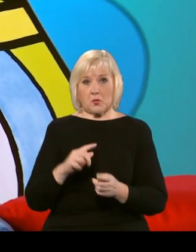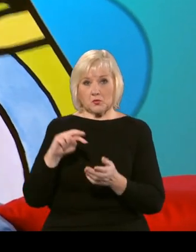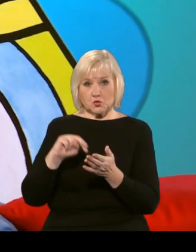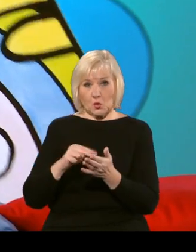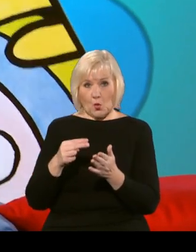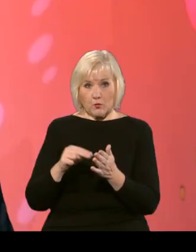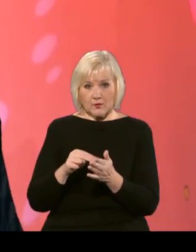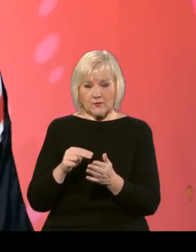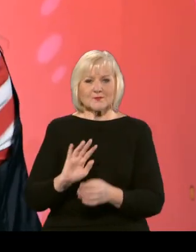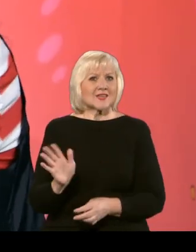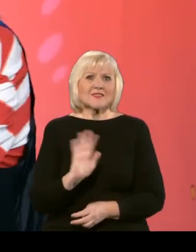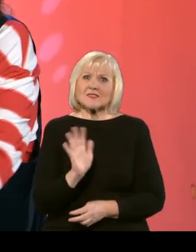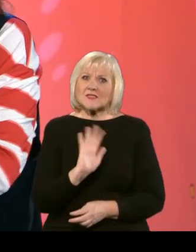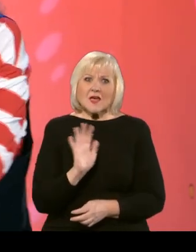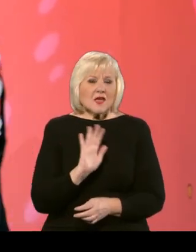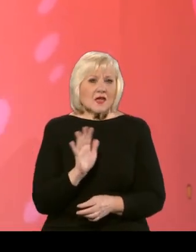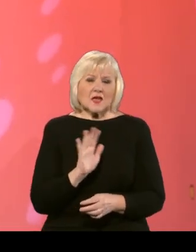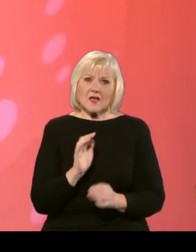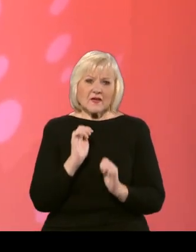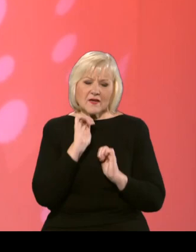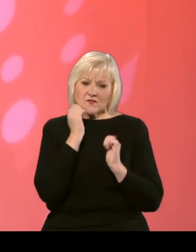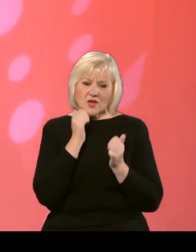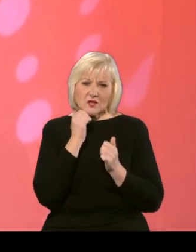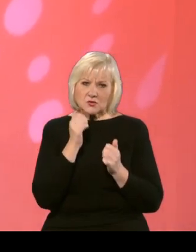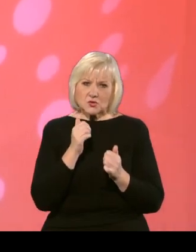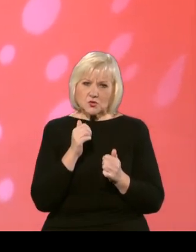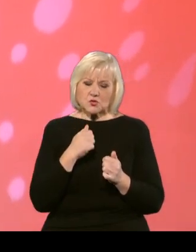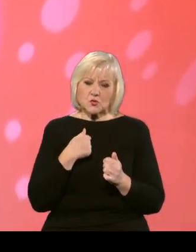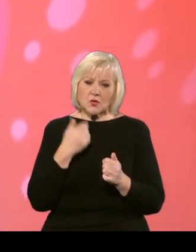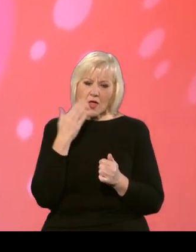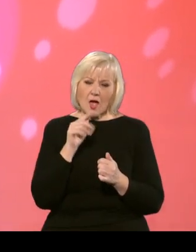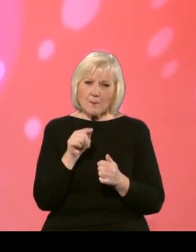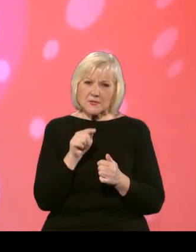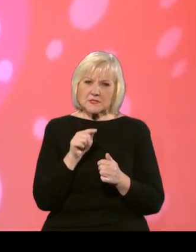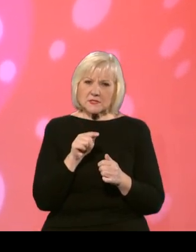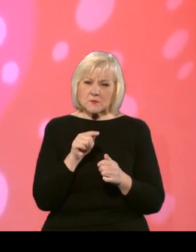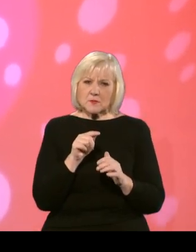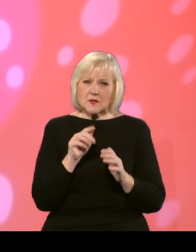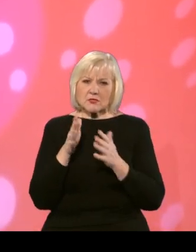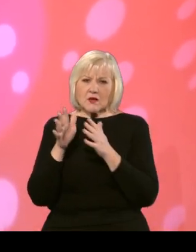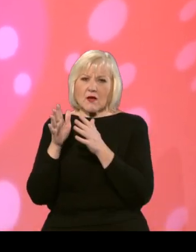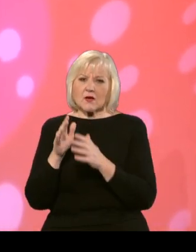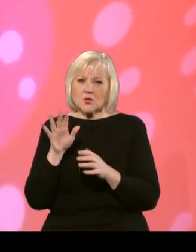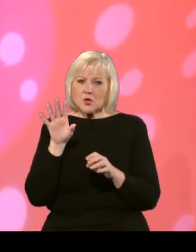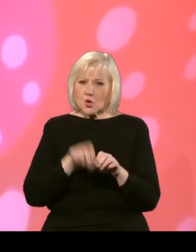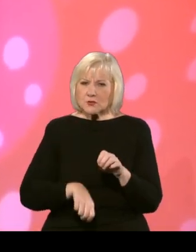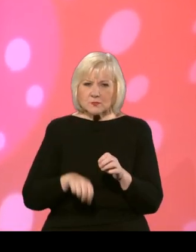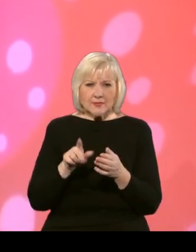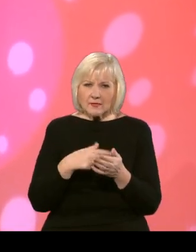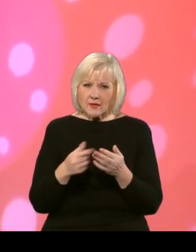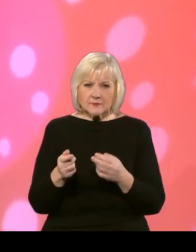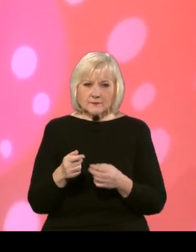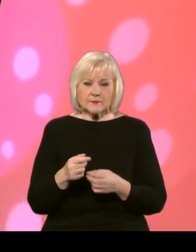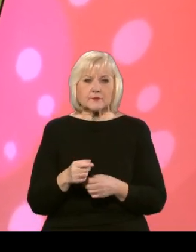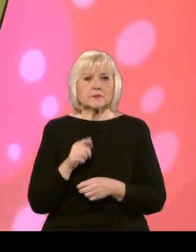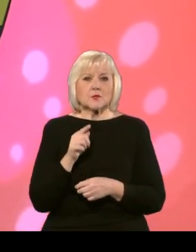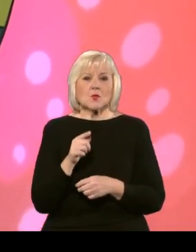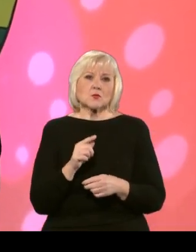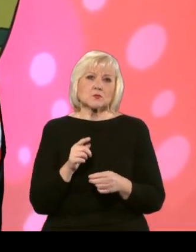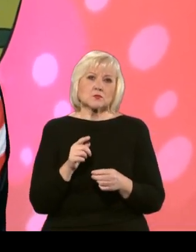šroubovák. Ne, Františku, já si myslím, že ten drak není rozbitý. On prostě může být